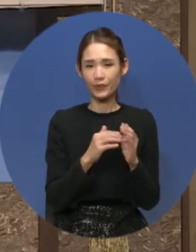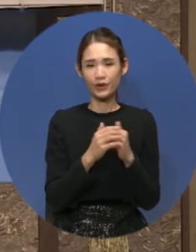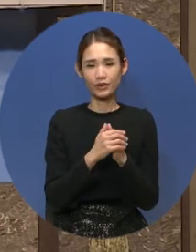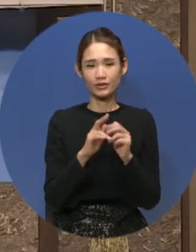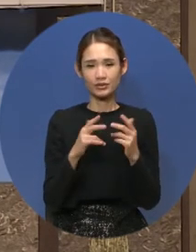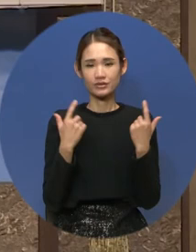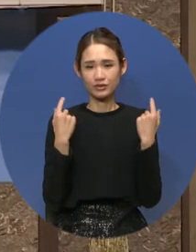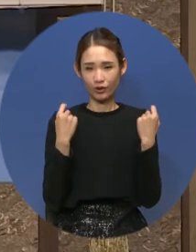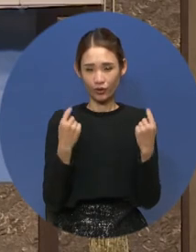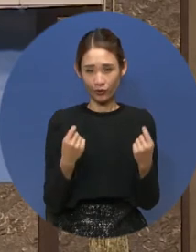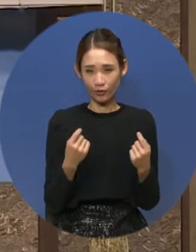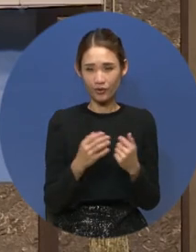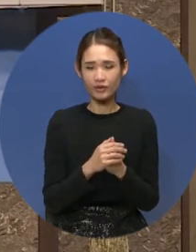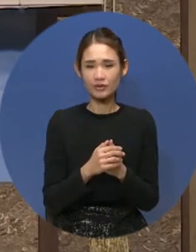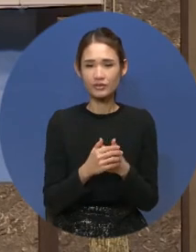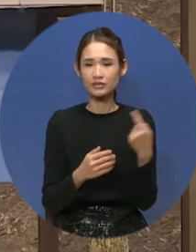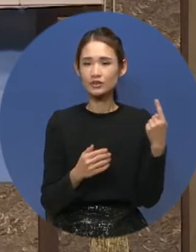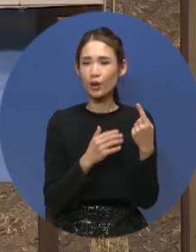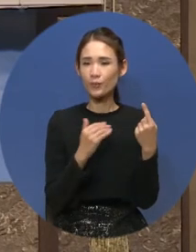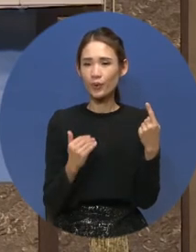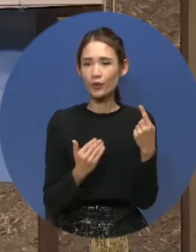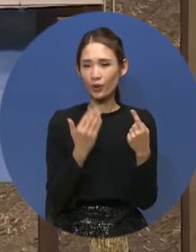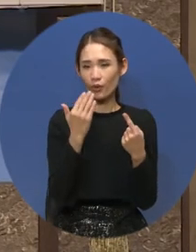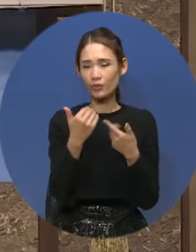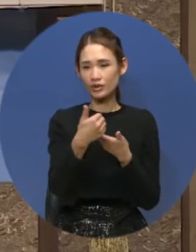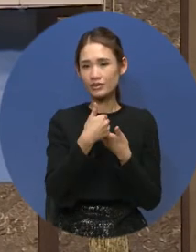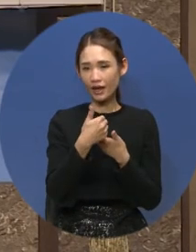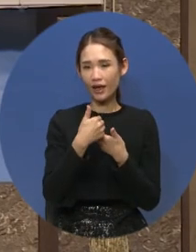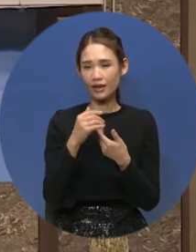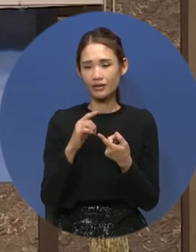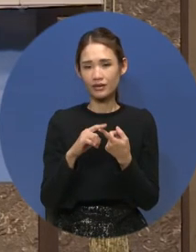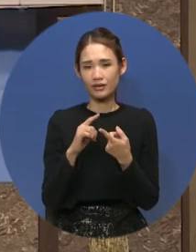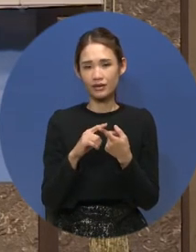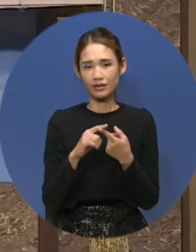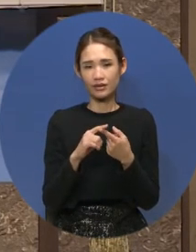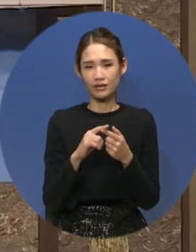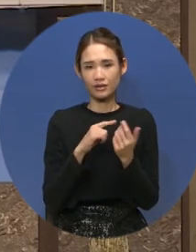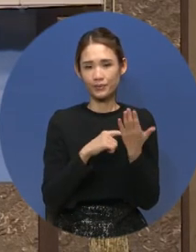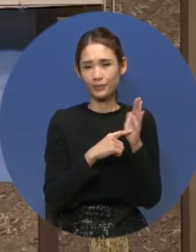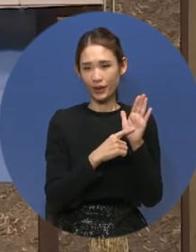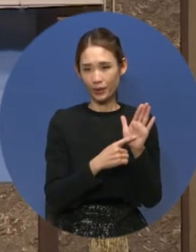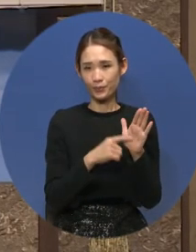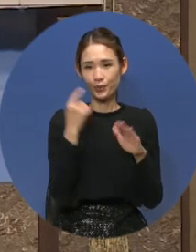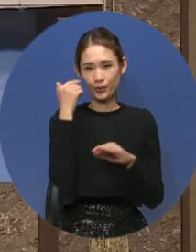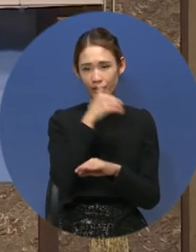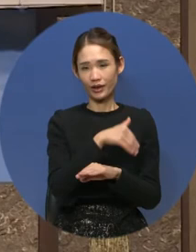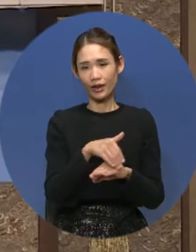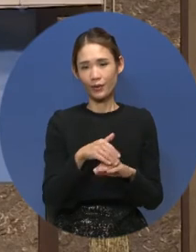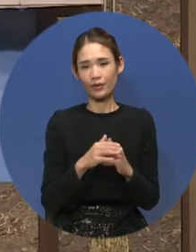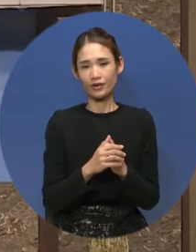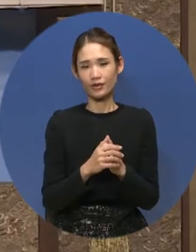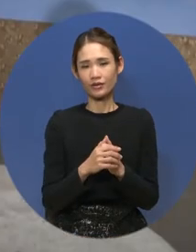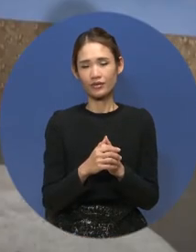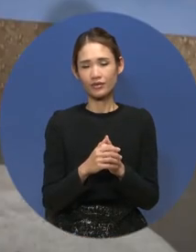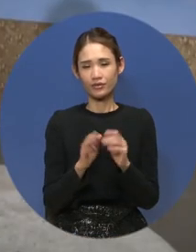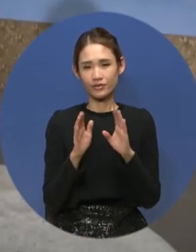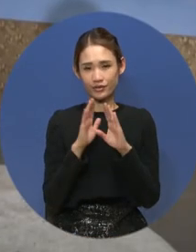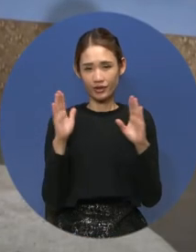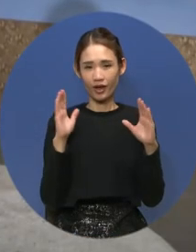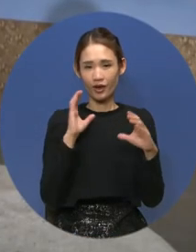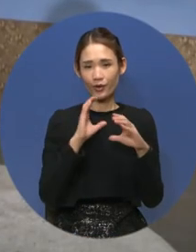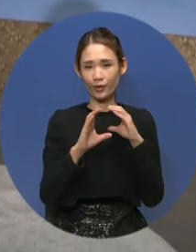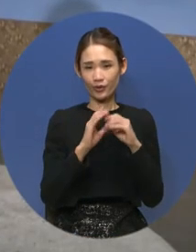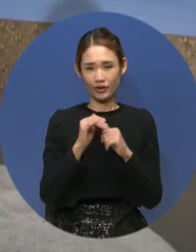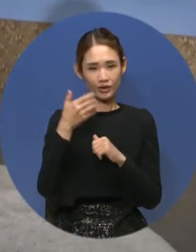지금도 그렇게 1,000명이 넘어서 들어온 제안들에 대해서 저희가 조만간 또 발표를 할 예정입니다. 아. 네, 네. 정말 이 탁 트인